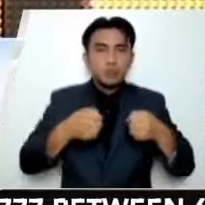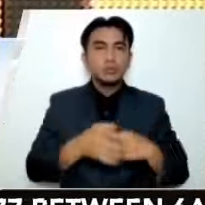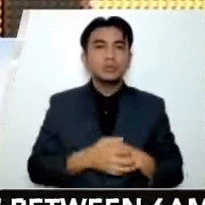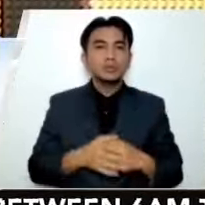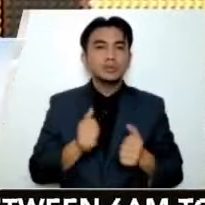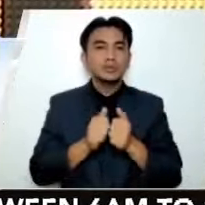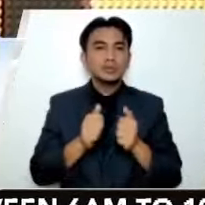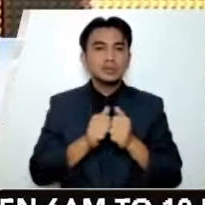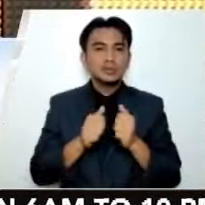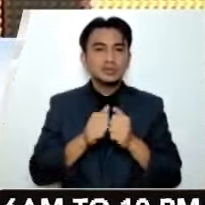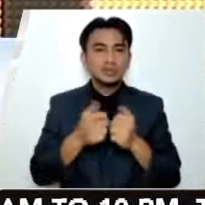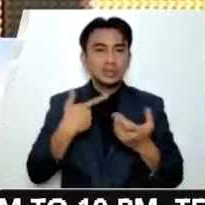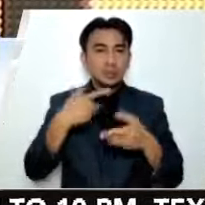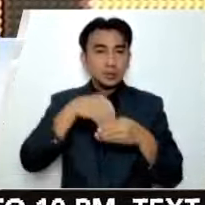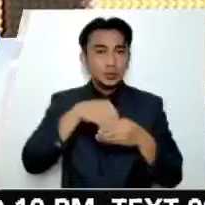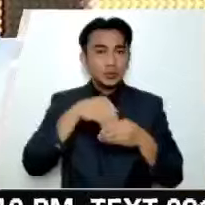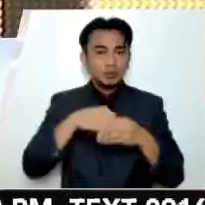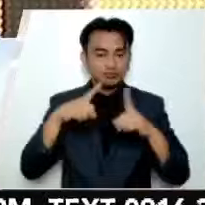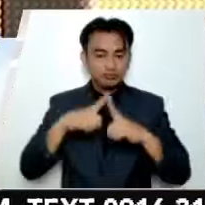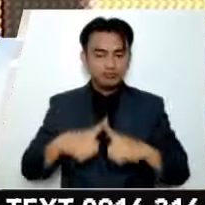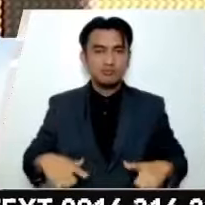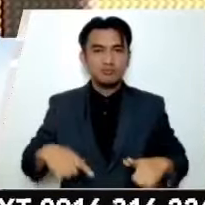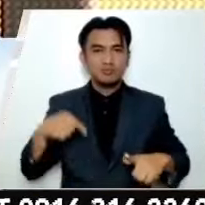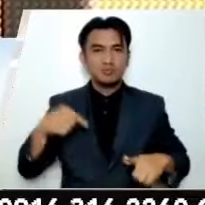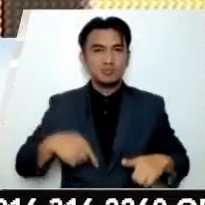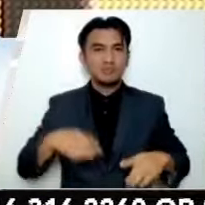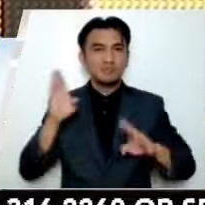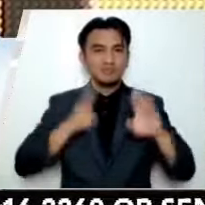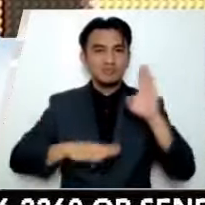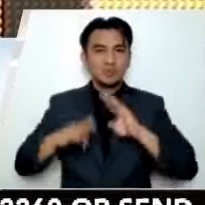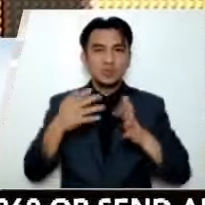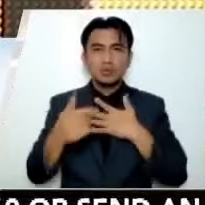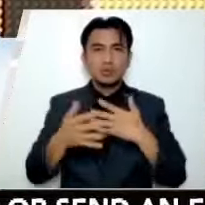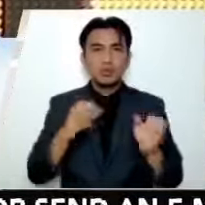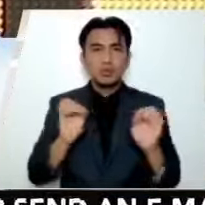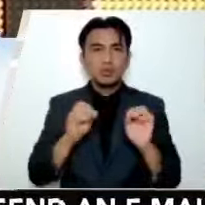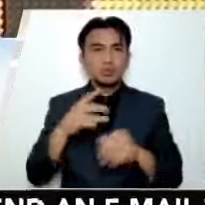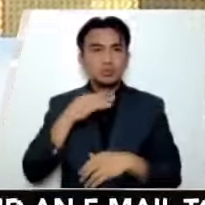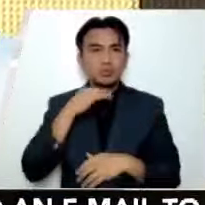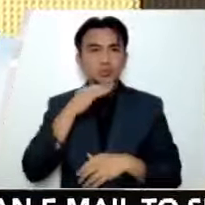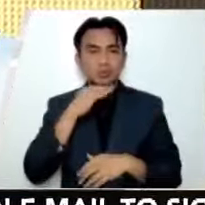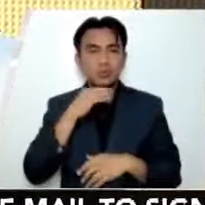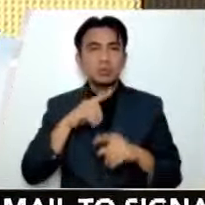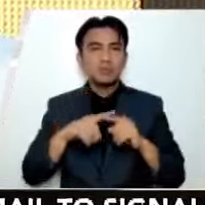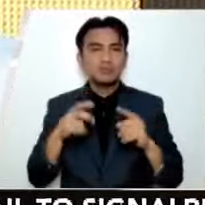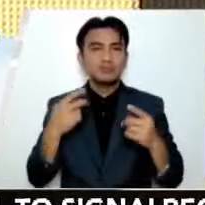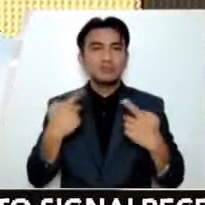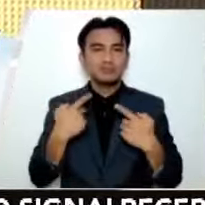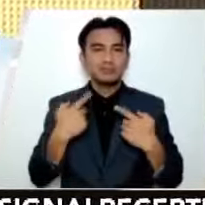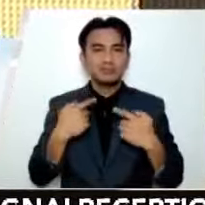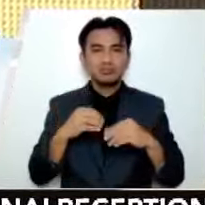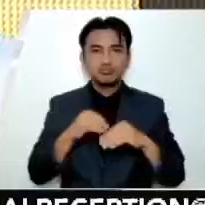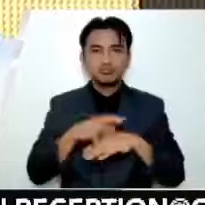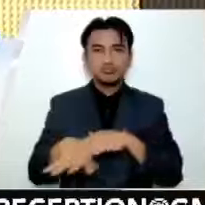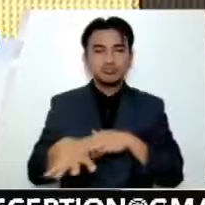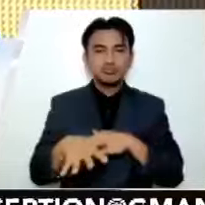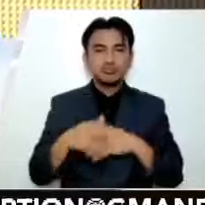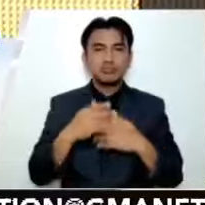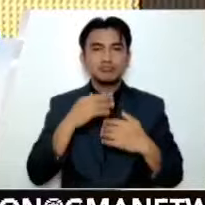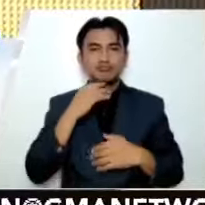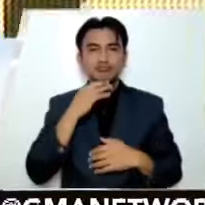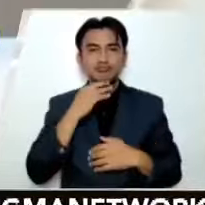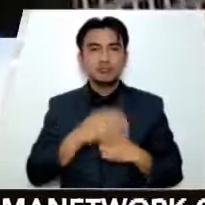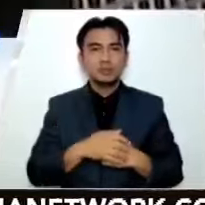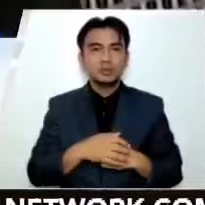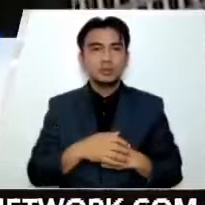yung loob ng lungs niya kahit walang mikrobyo na usually infection yung nagkukos. By the way, hindi siya nagsisigarilyo